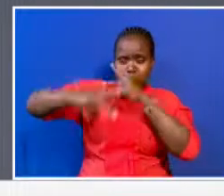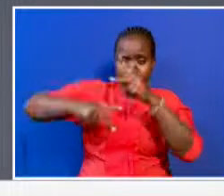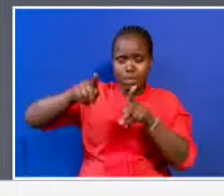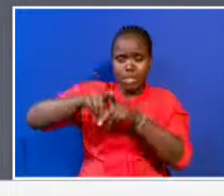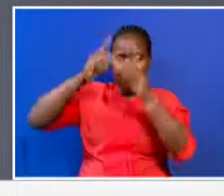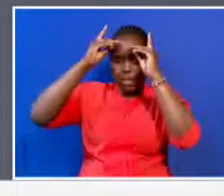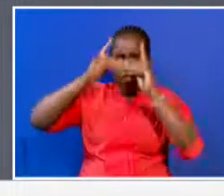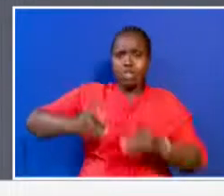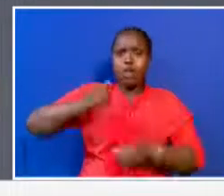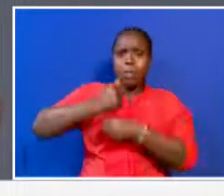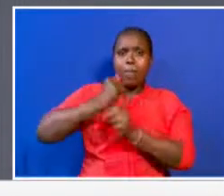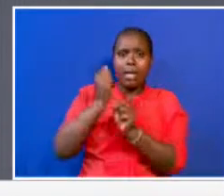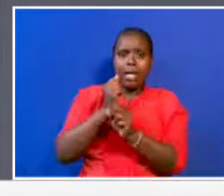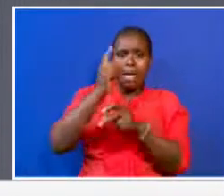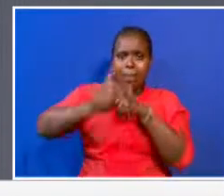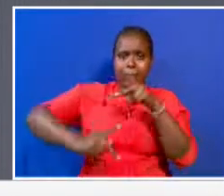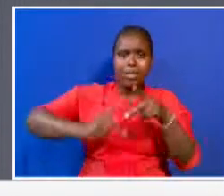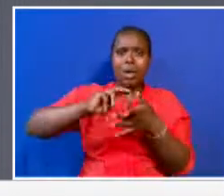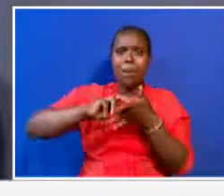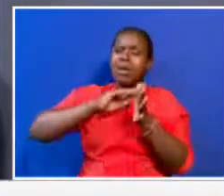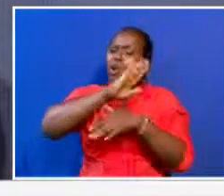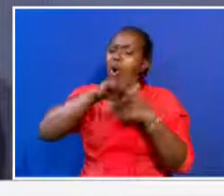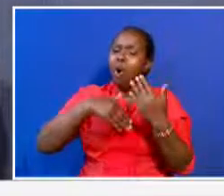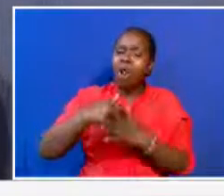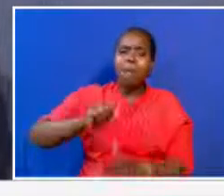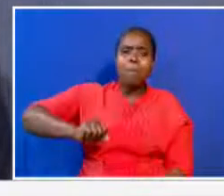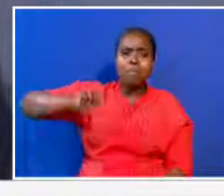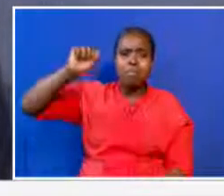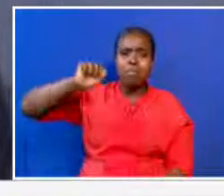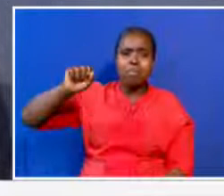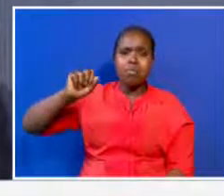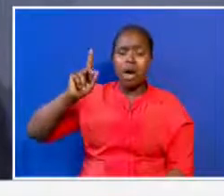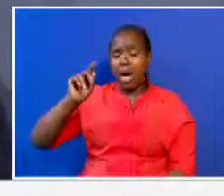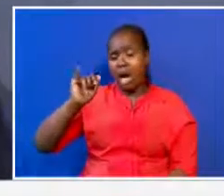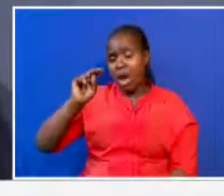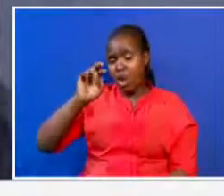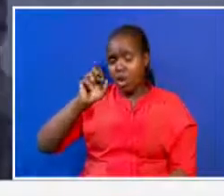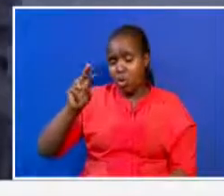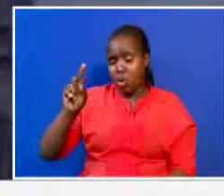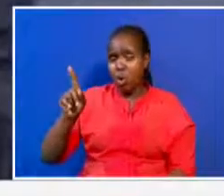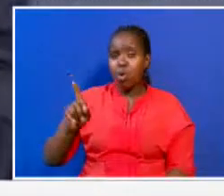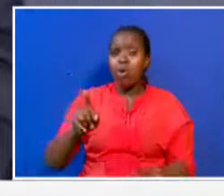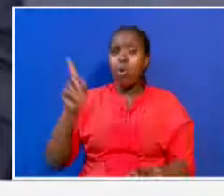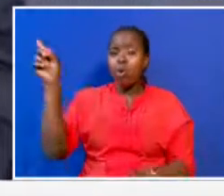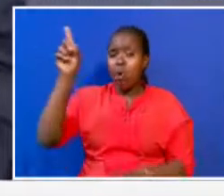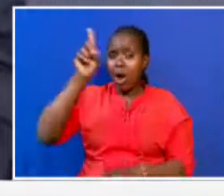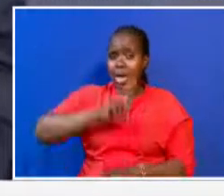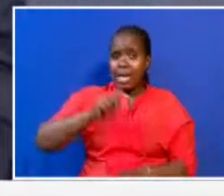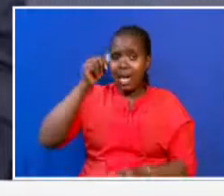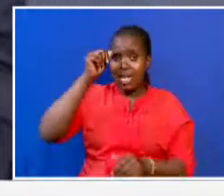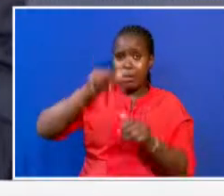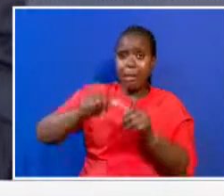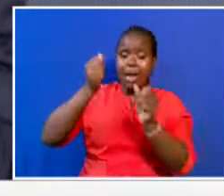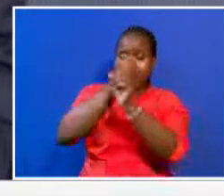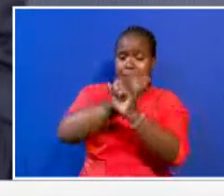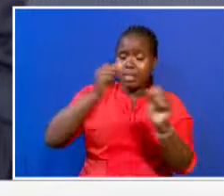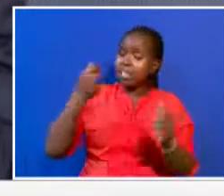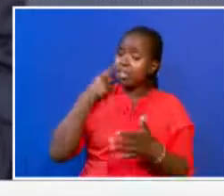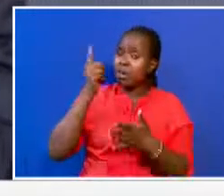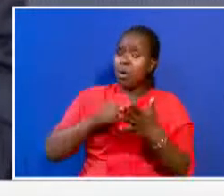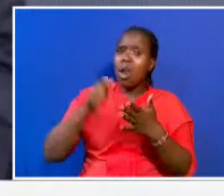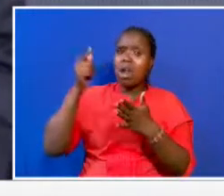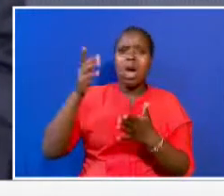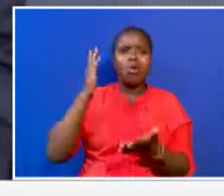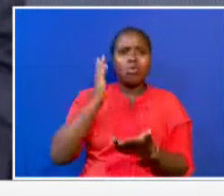decision-making processes. It's all political. Kasisi Canon Wainaina ambaye wakati mmoja alimkumbusha Rais Uhuru Kenyatta kwamba